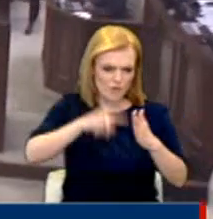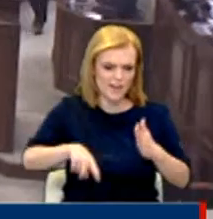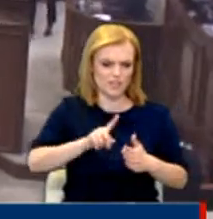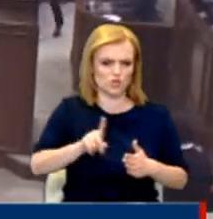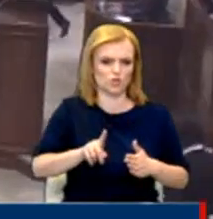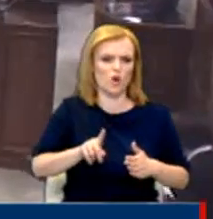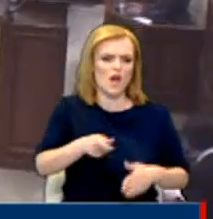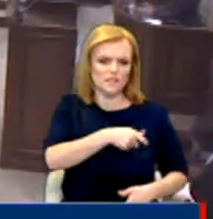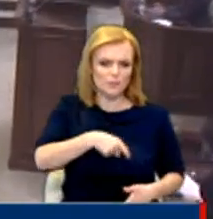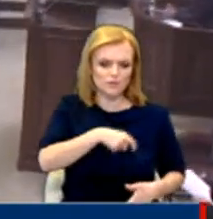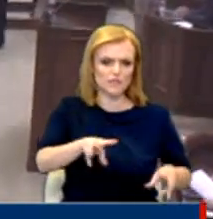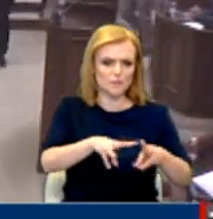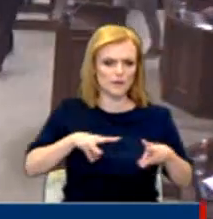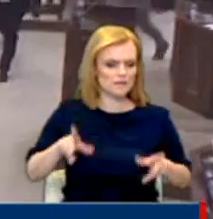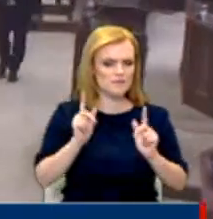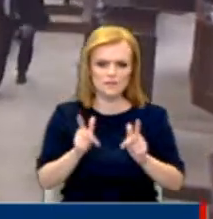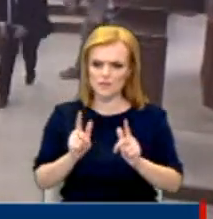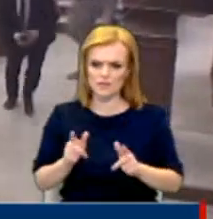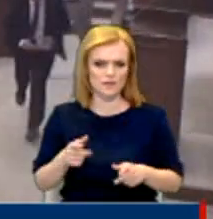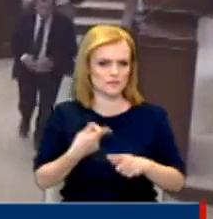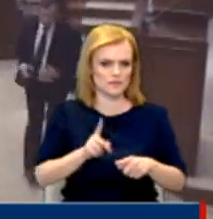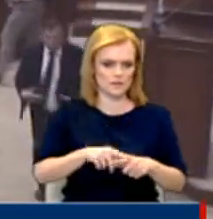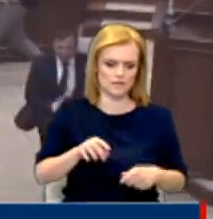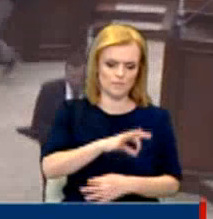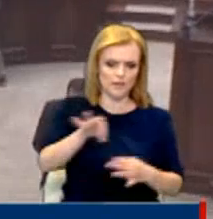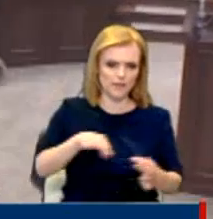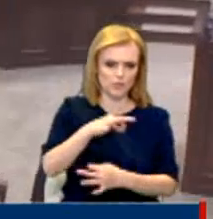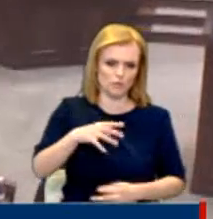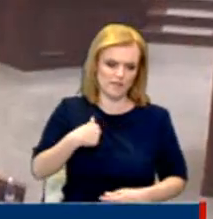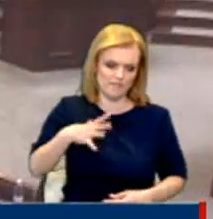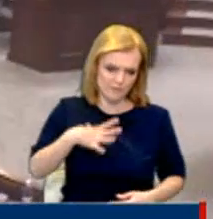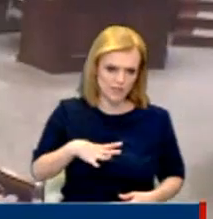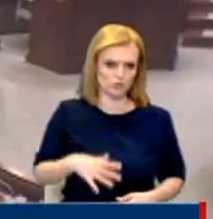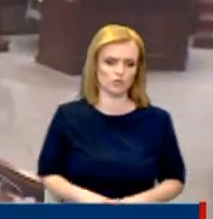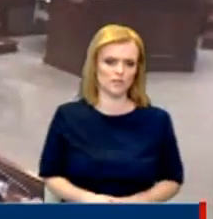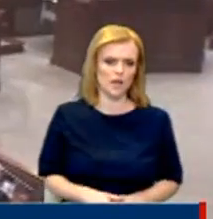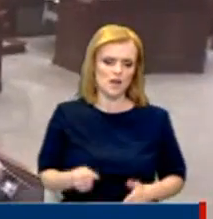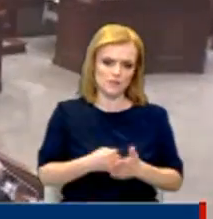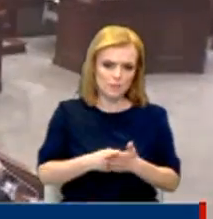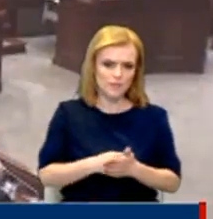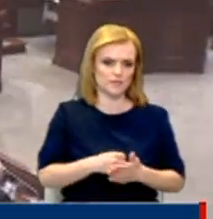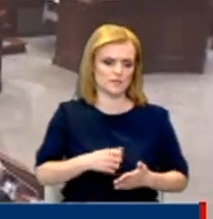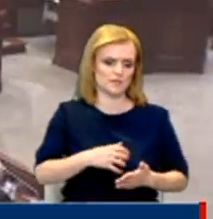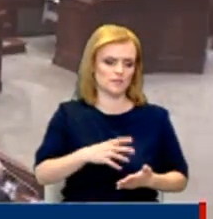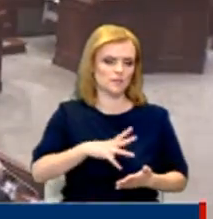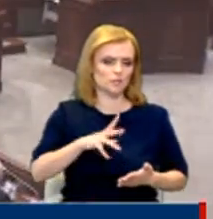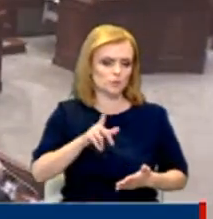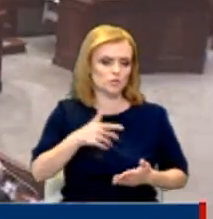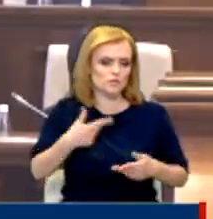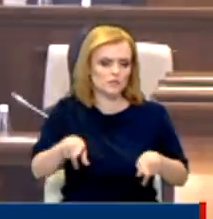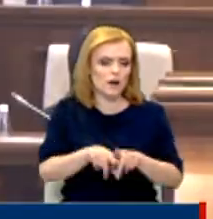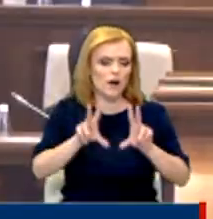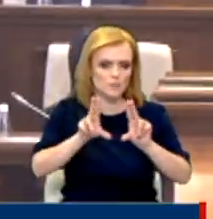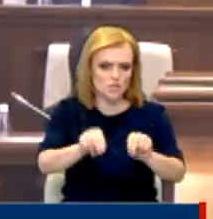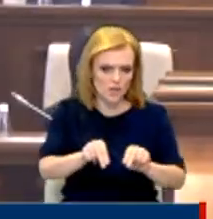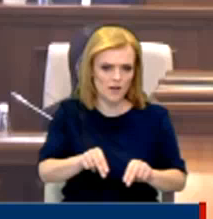acum spun că guvernul nu își va retrage proiectul din Parlament, așa cum cere președintele Dodon, iar în lipsa identificării unui consens